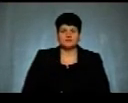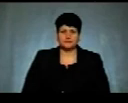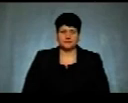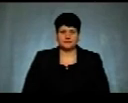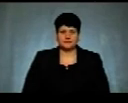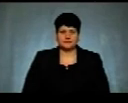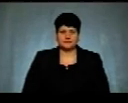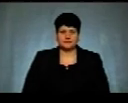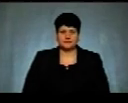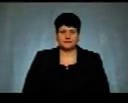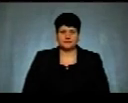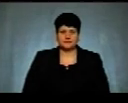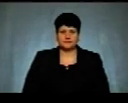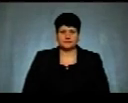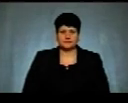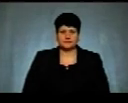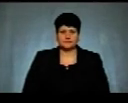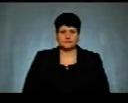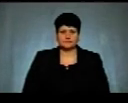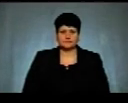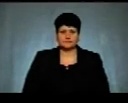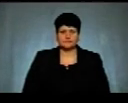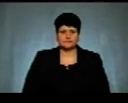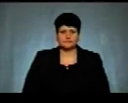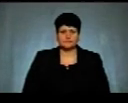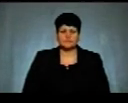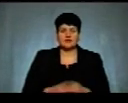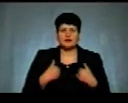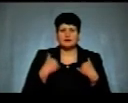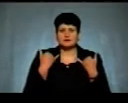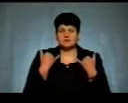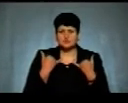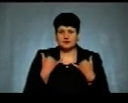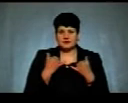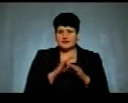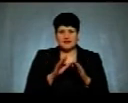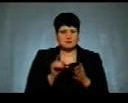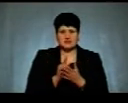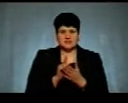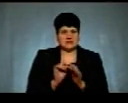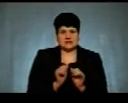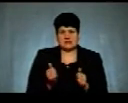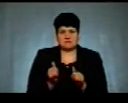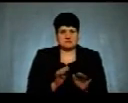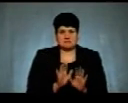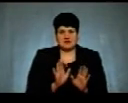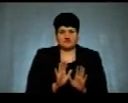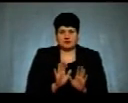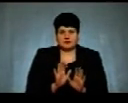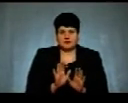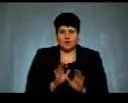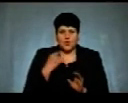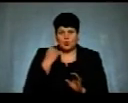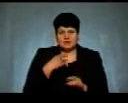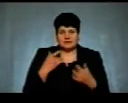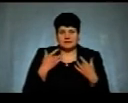Можете це прокоментувати? Тема дня сьогодні не пенсійне забезпечення осіб,